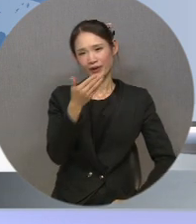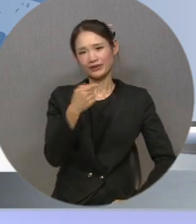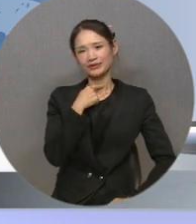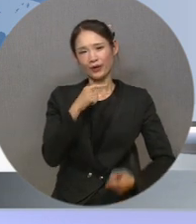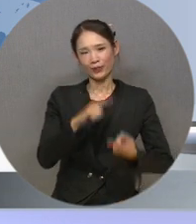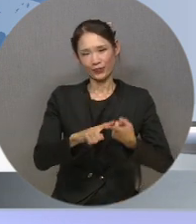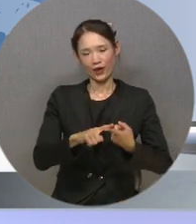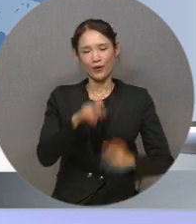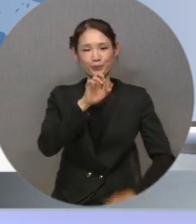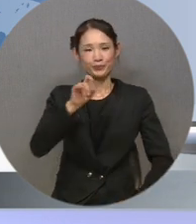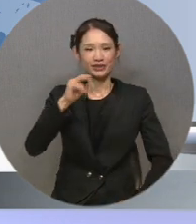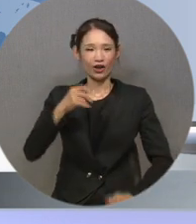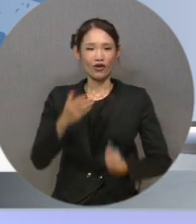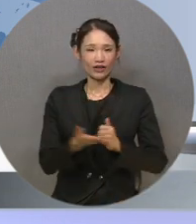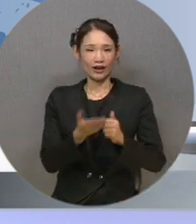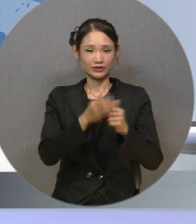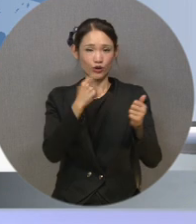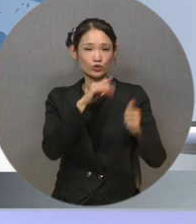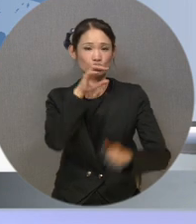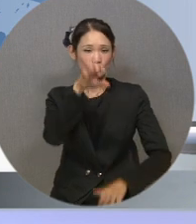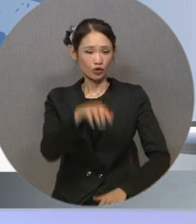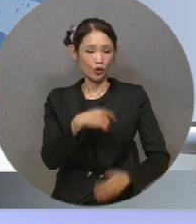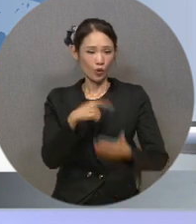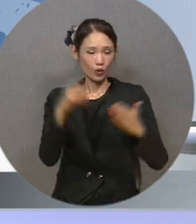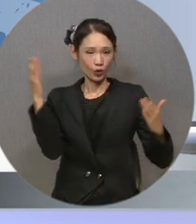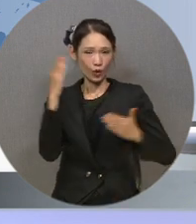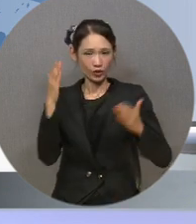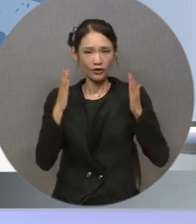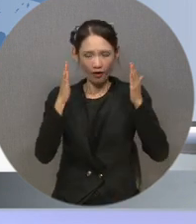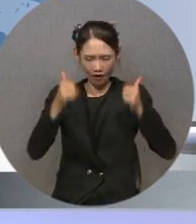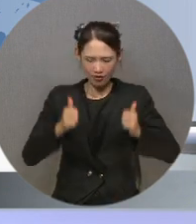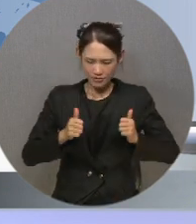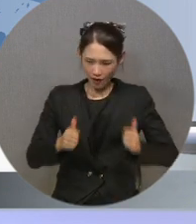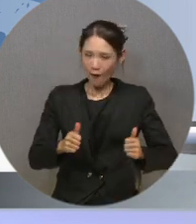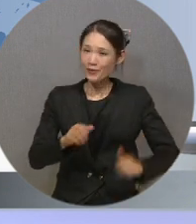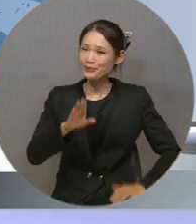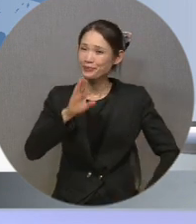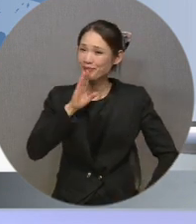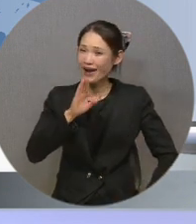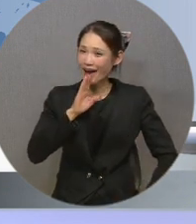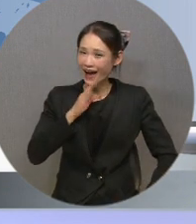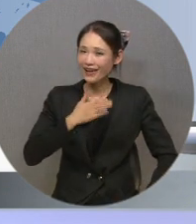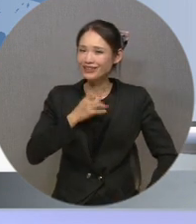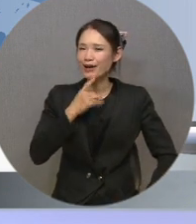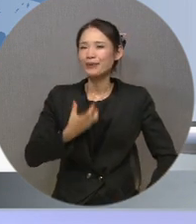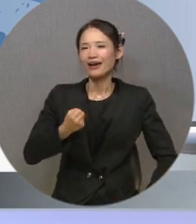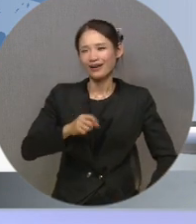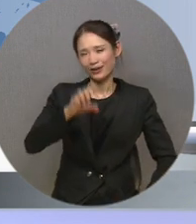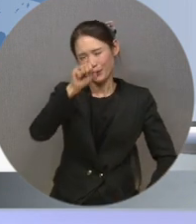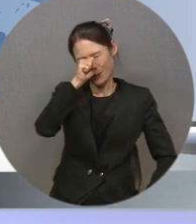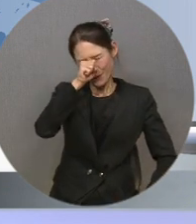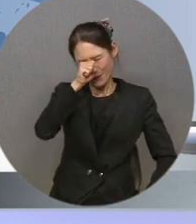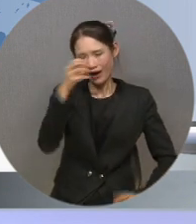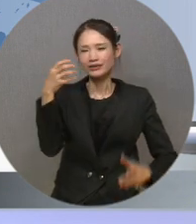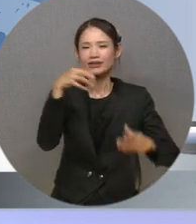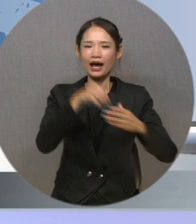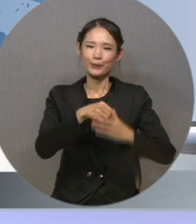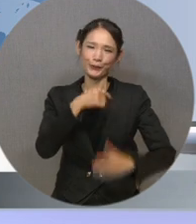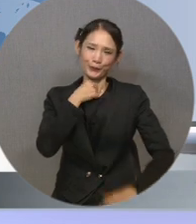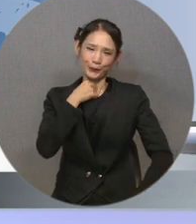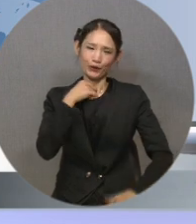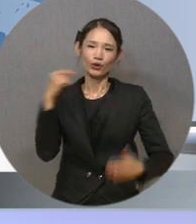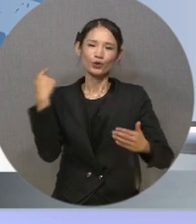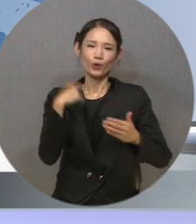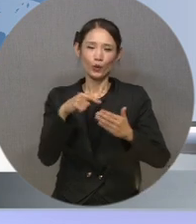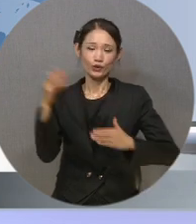크리에이터 양성교육 현장. 교육생들의 열기 느껴지시죠? 나만의 강점을 담아 콘텐츠를 만들고 싶다는 한